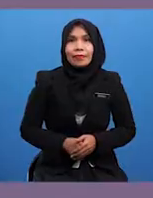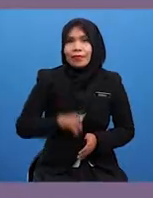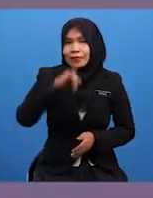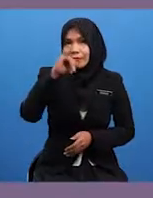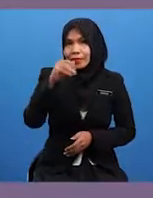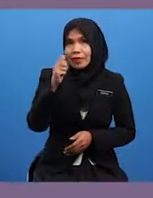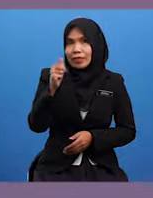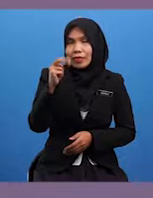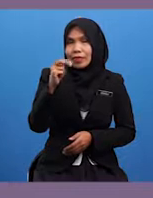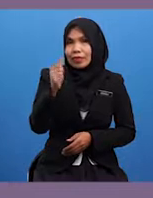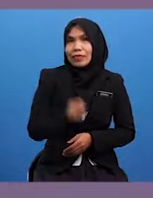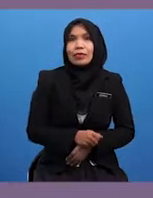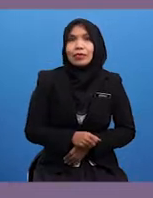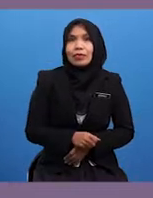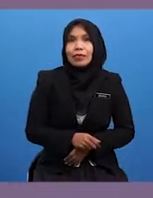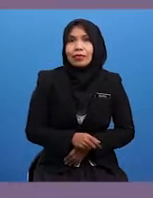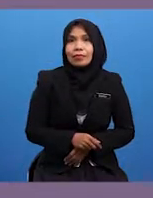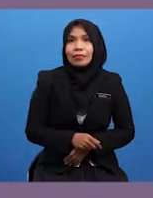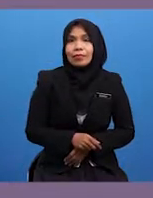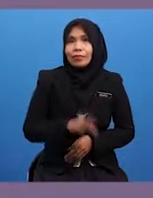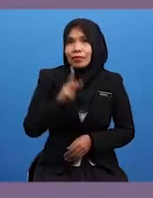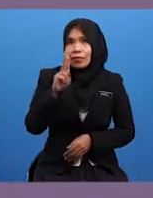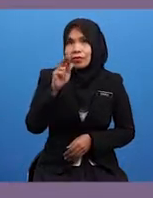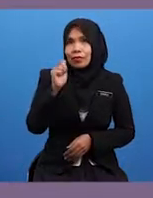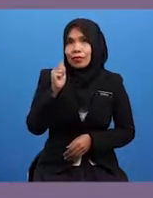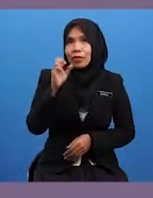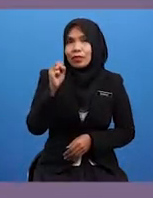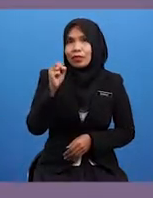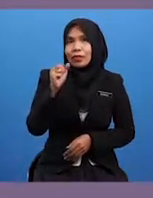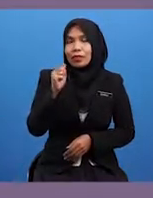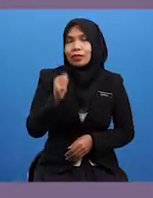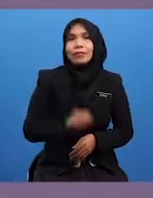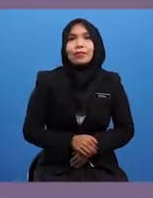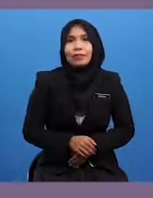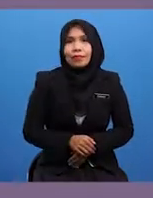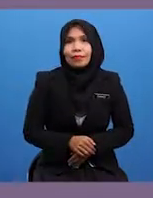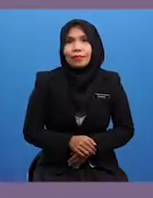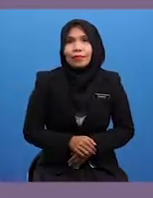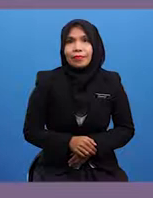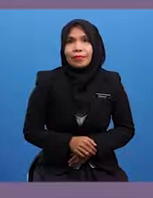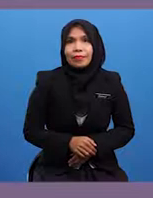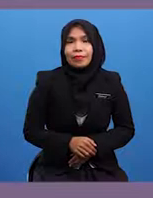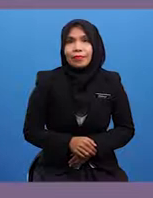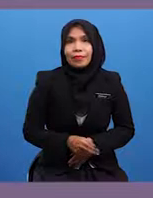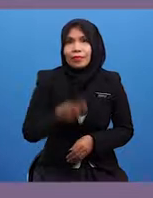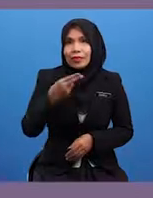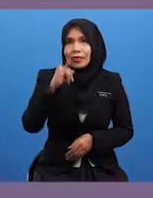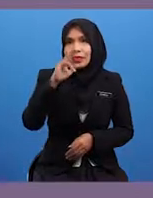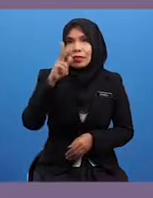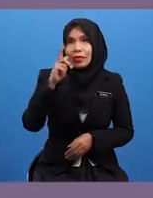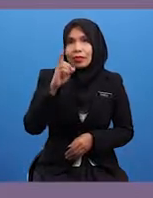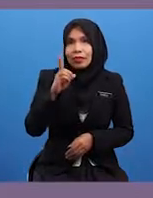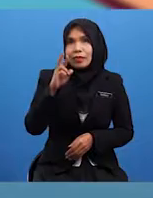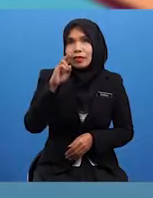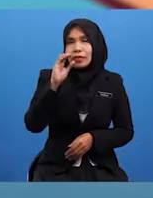kuasa hidroelektrik. Ia membekalkan tenaga elektrik untuk kegunaan domestik mahupun